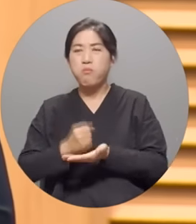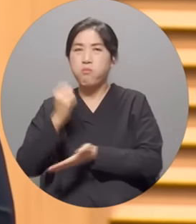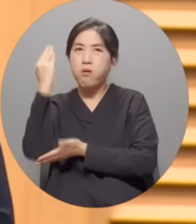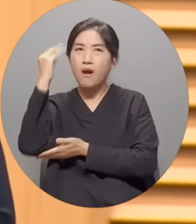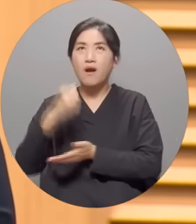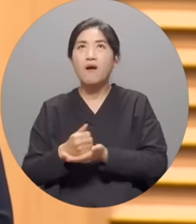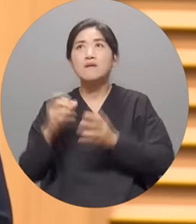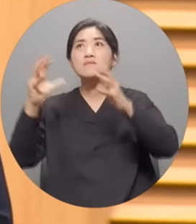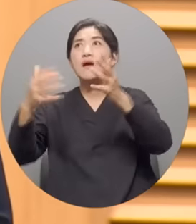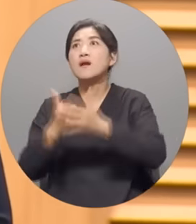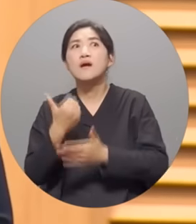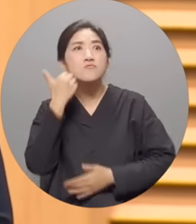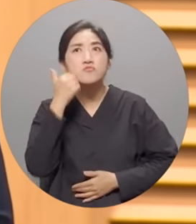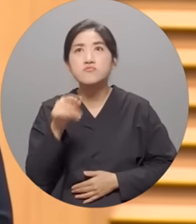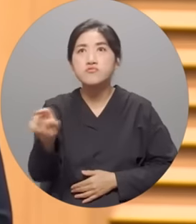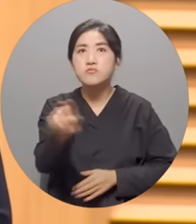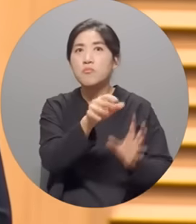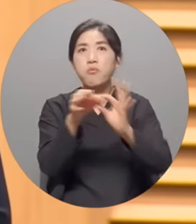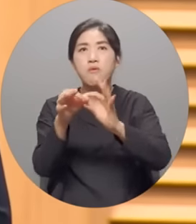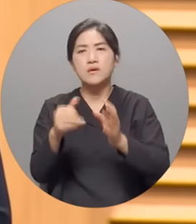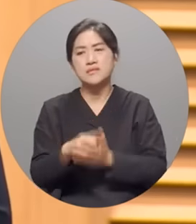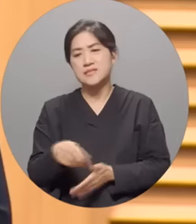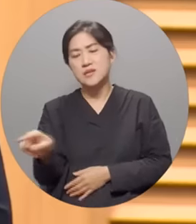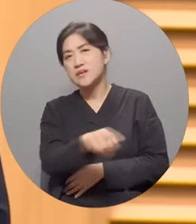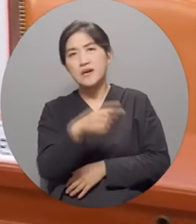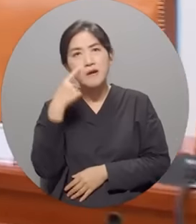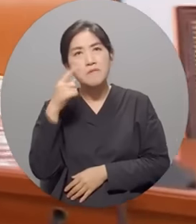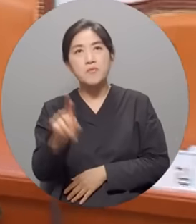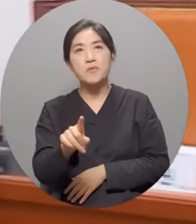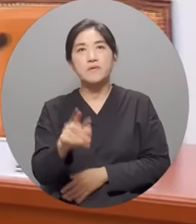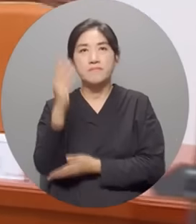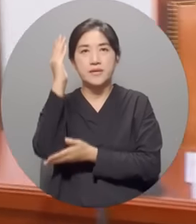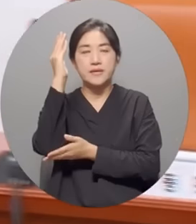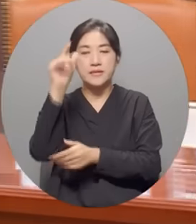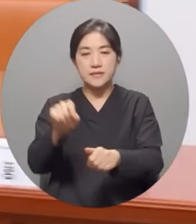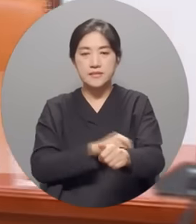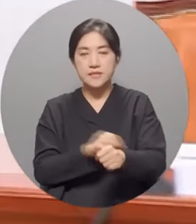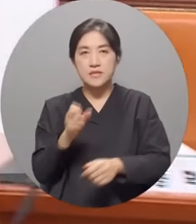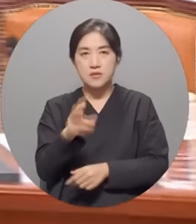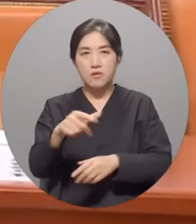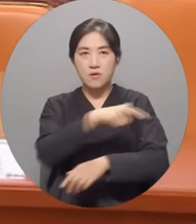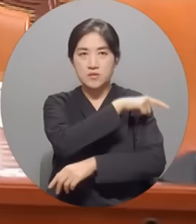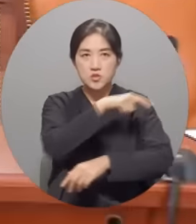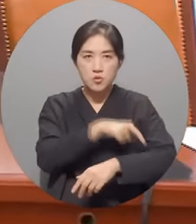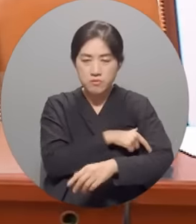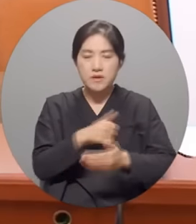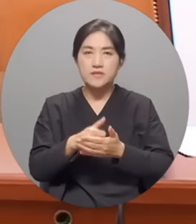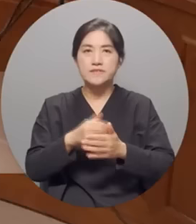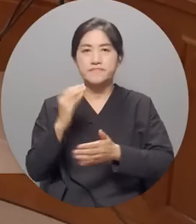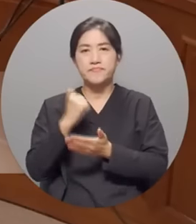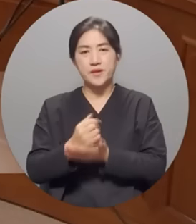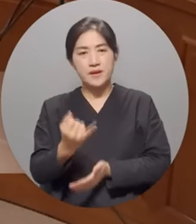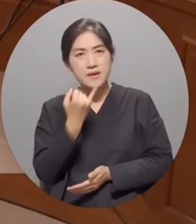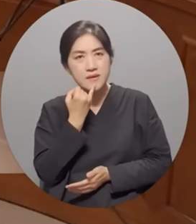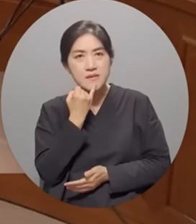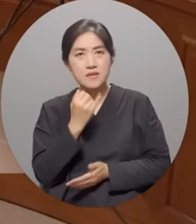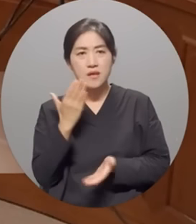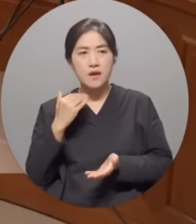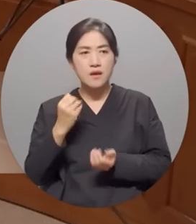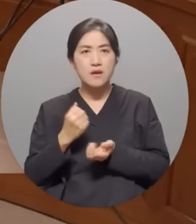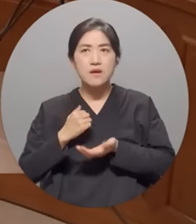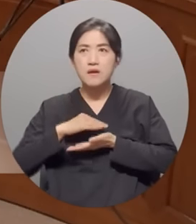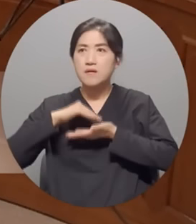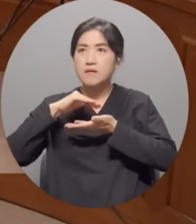어느 나라 의료 현장에 가신 거냐는 비판이 나왔습니다. 특히 여당 지도부까지 나서 괜찮을 거라고 보고한